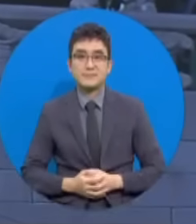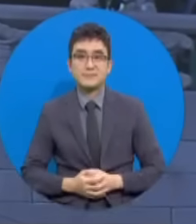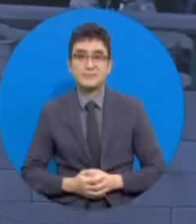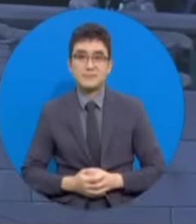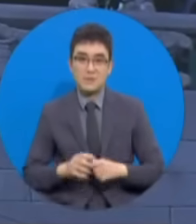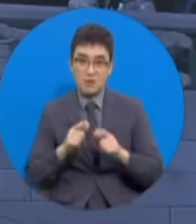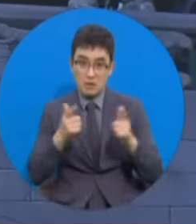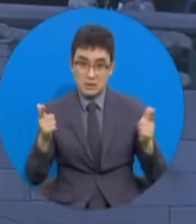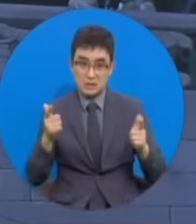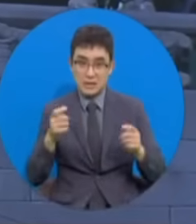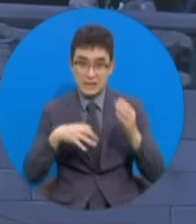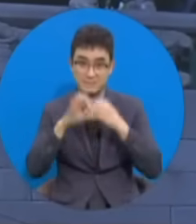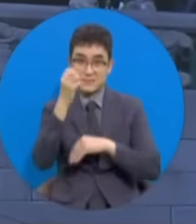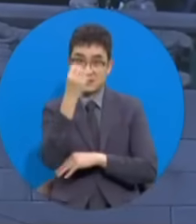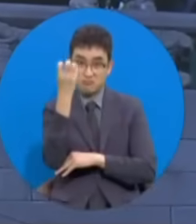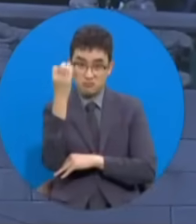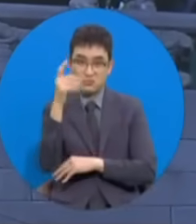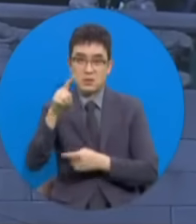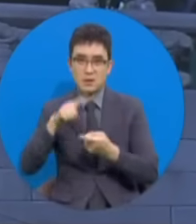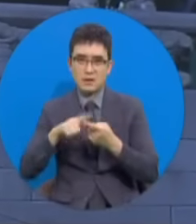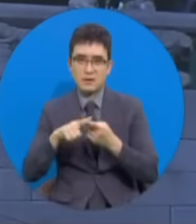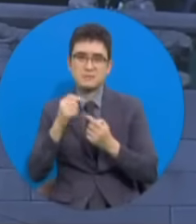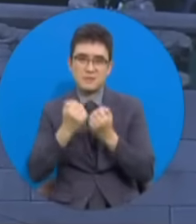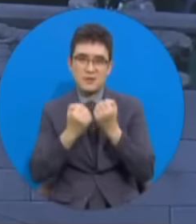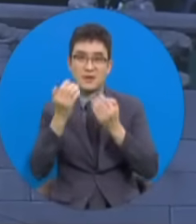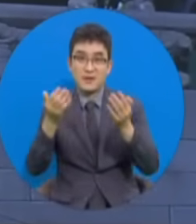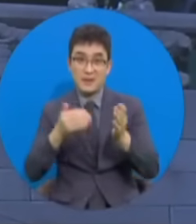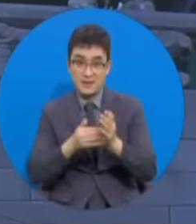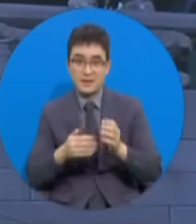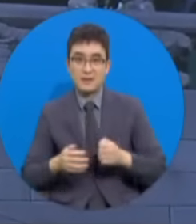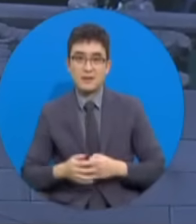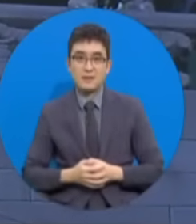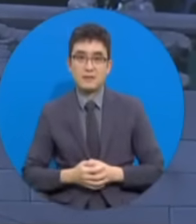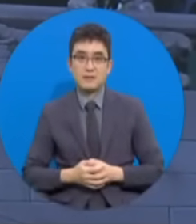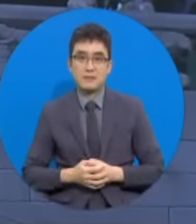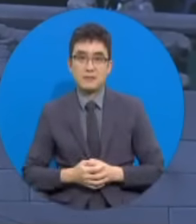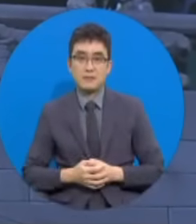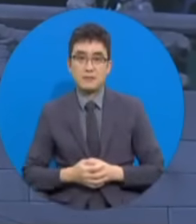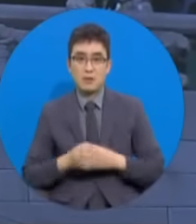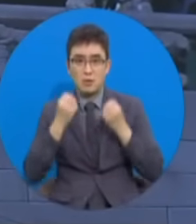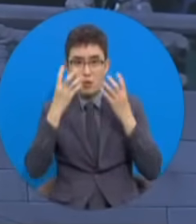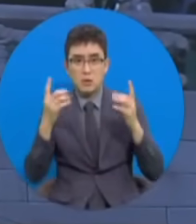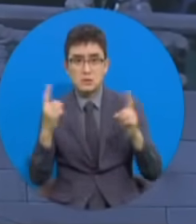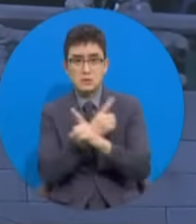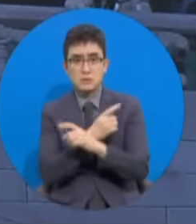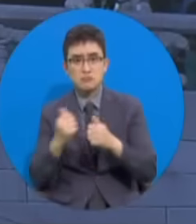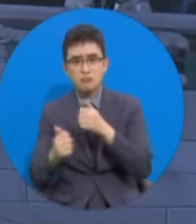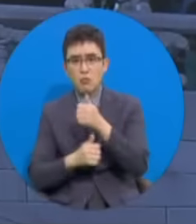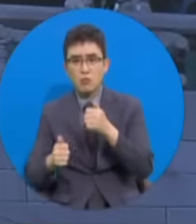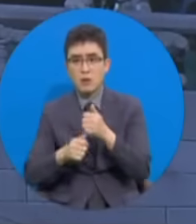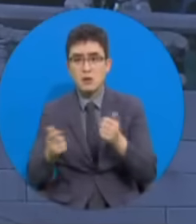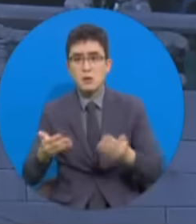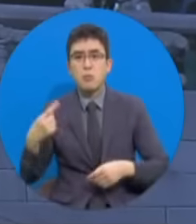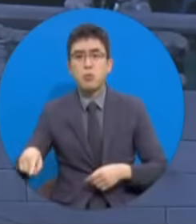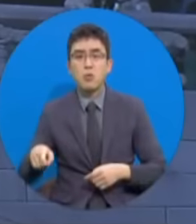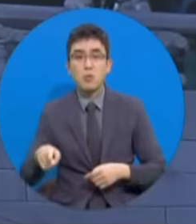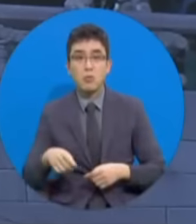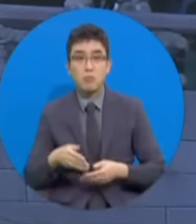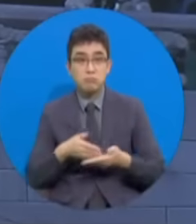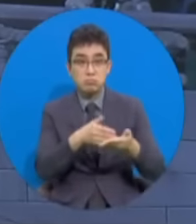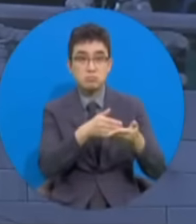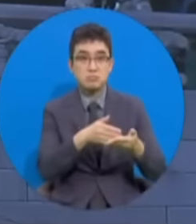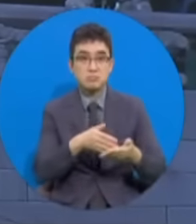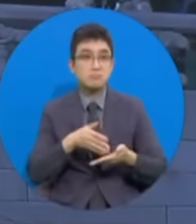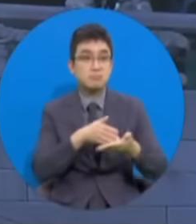여러 가지 조간신문들의 의문을 제기하고 있습니다. 혁신위가 뭐 하는 거냐? 혁신의 의지가 있는 거냐? 내지는 이재명 대표도